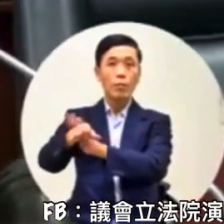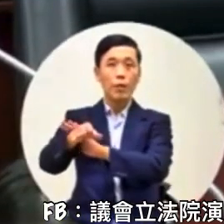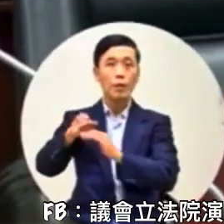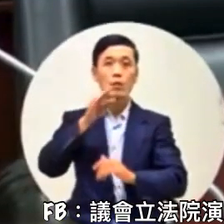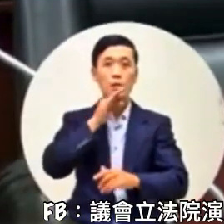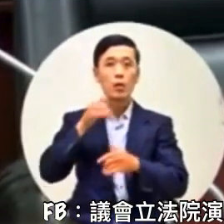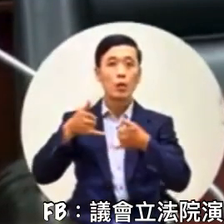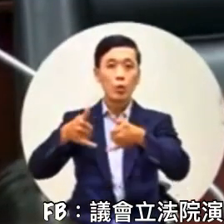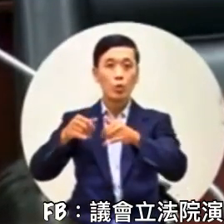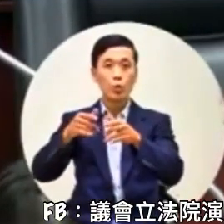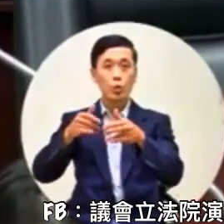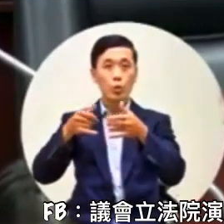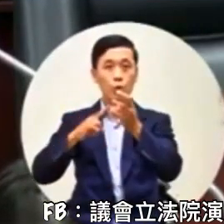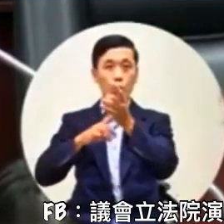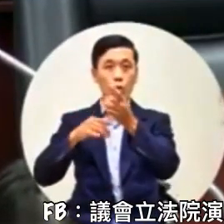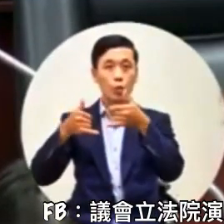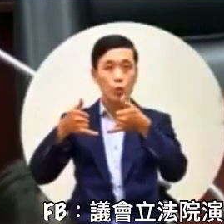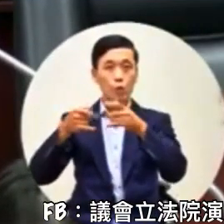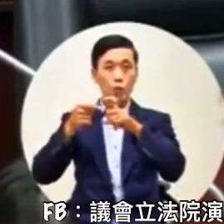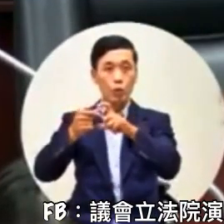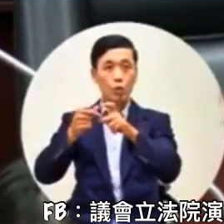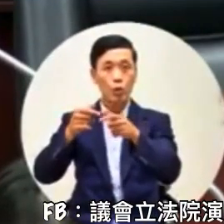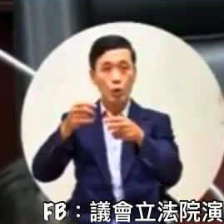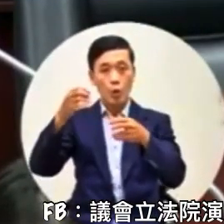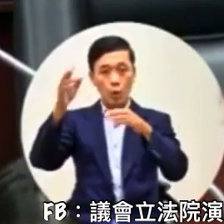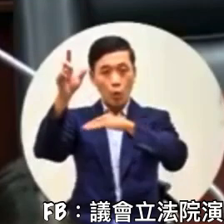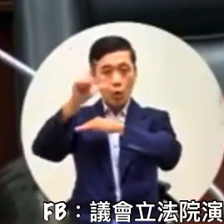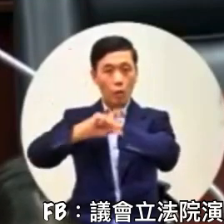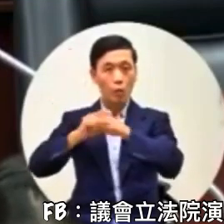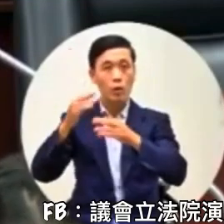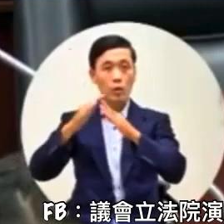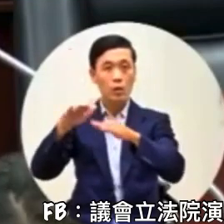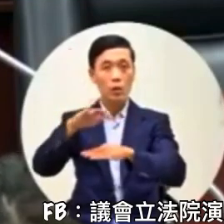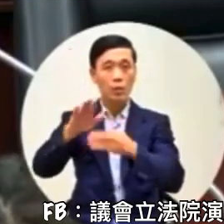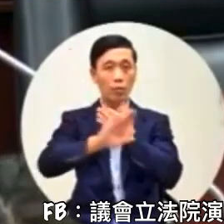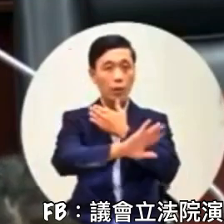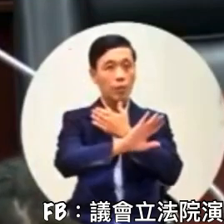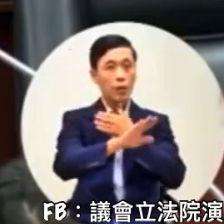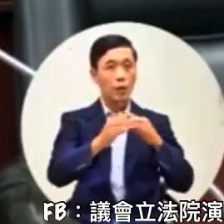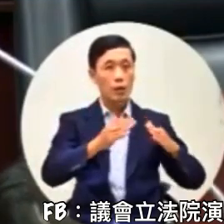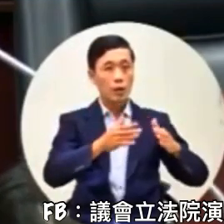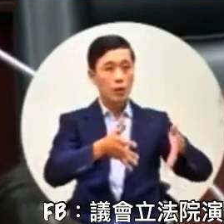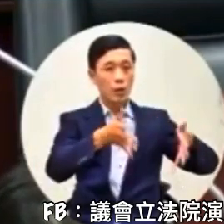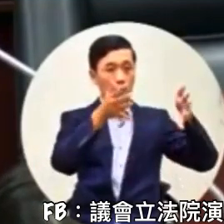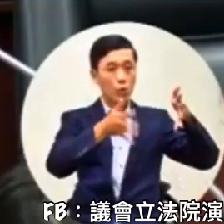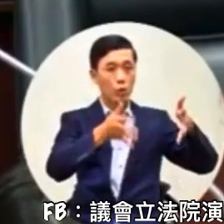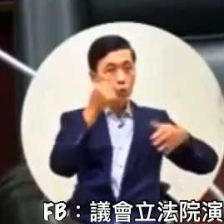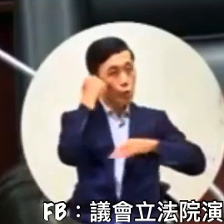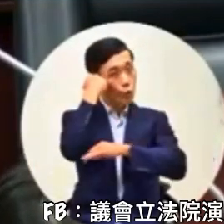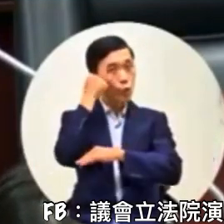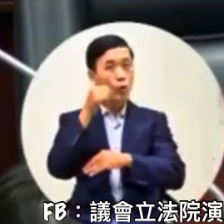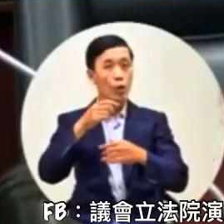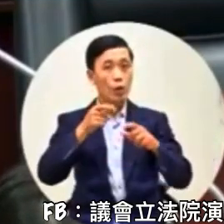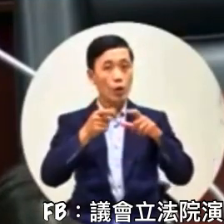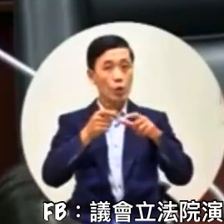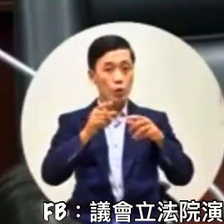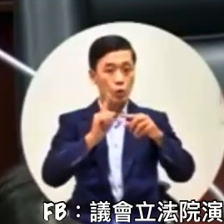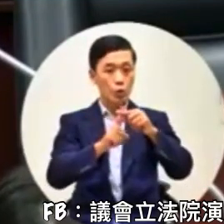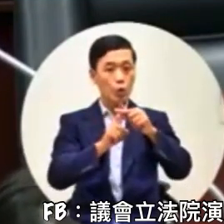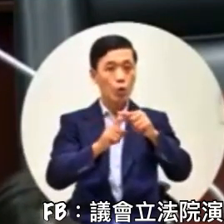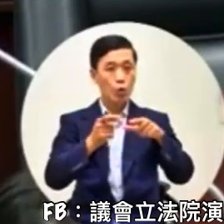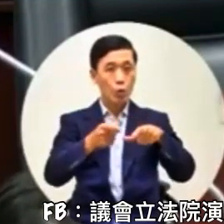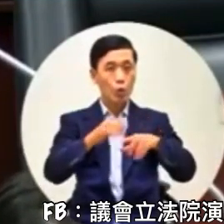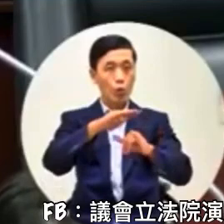竹区的黄昏市场，然后旁边就是我们的大型住宅区，中间居然有一个公墓。那公墓